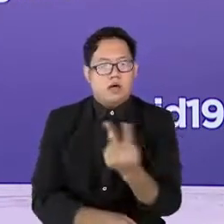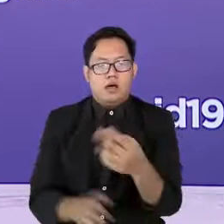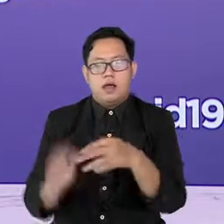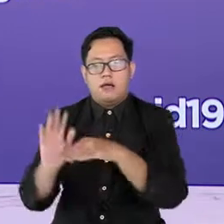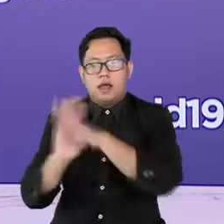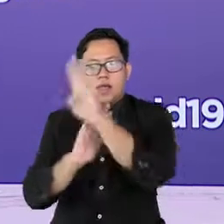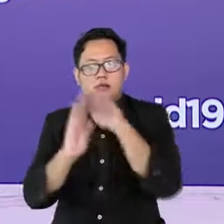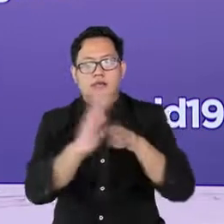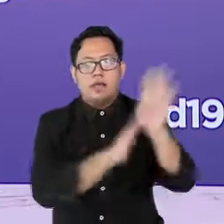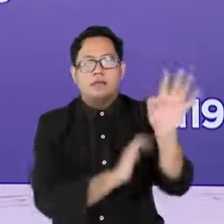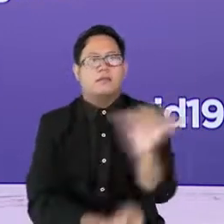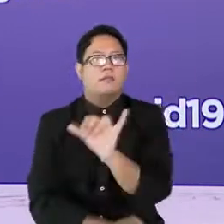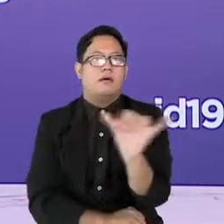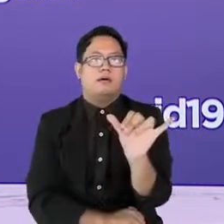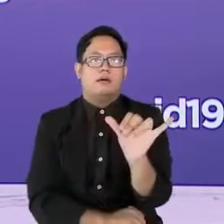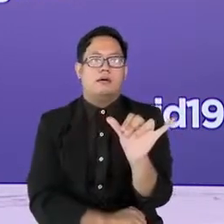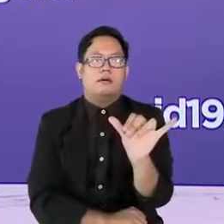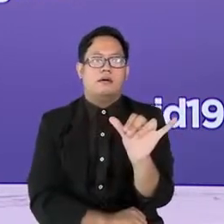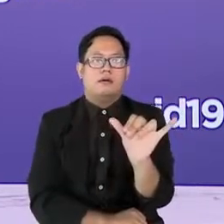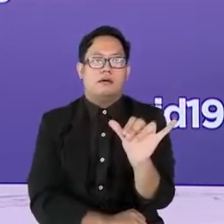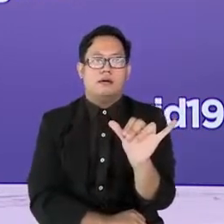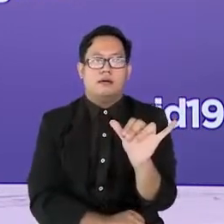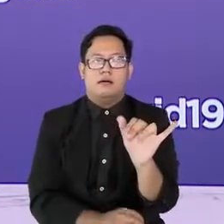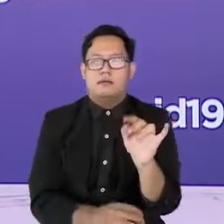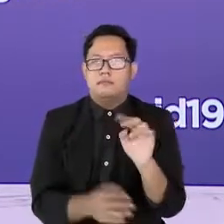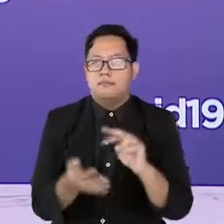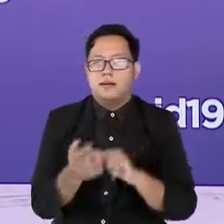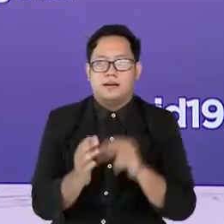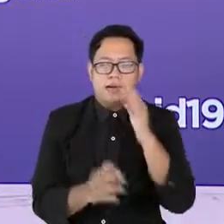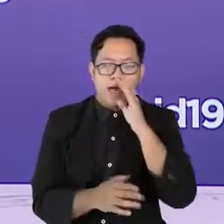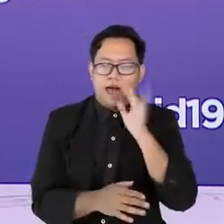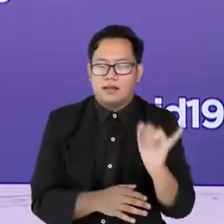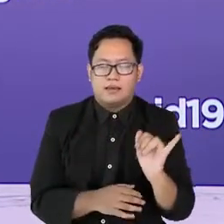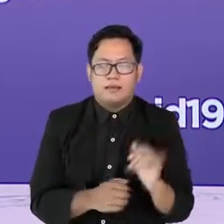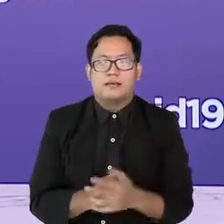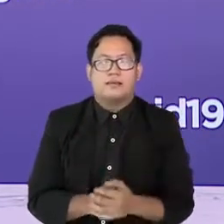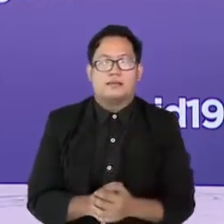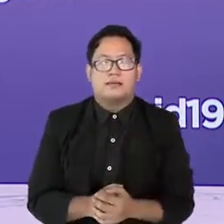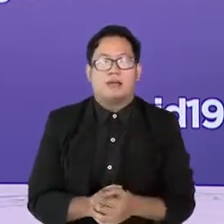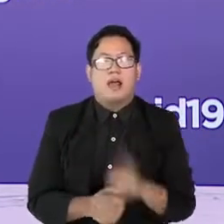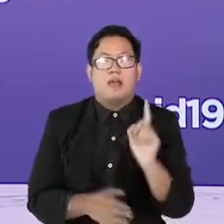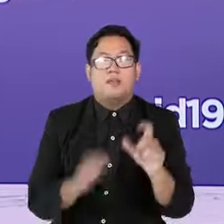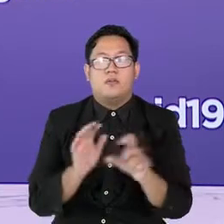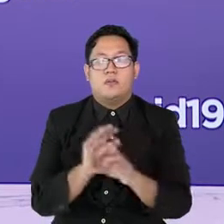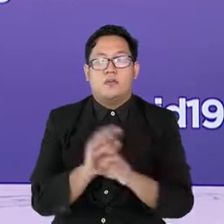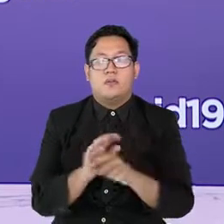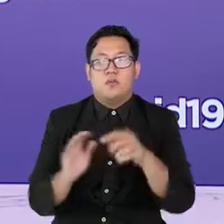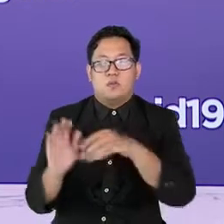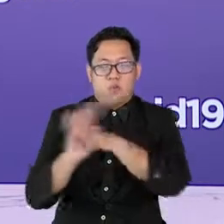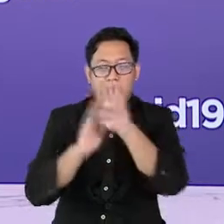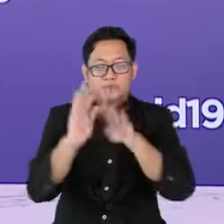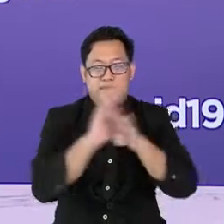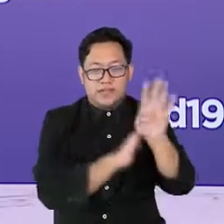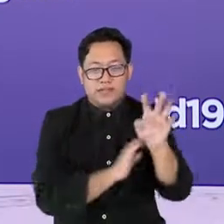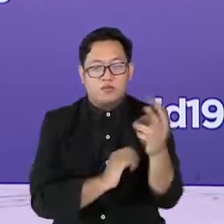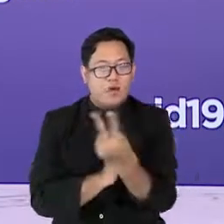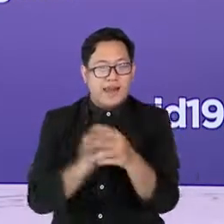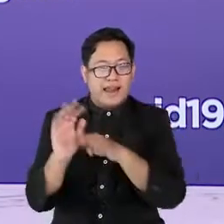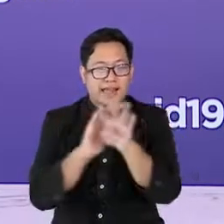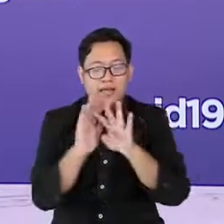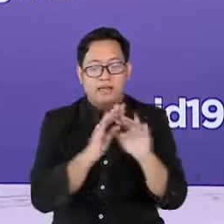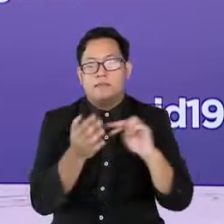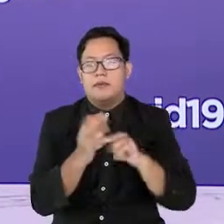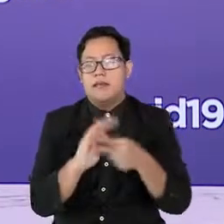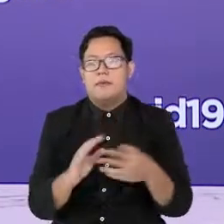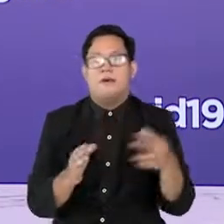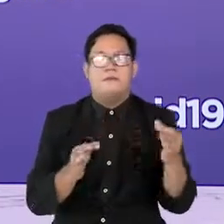kenaikan adanya kenaikan kematian disaat kesembuhan juga mengalami kenaikan ini bisa jadi karena penguatan video